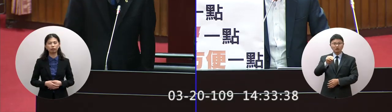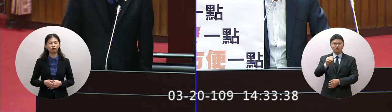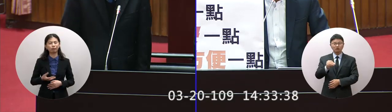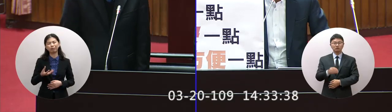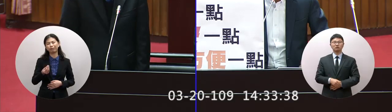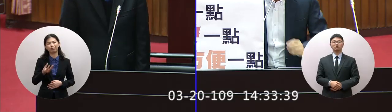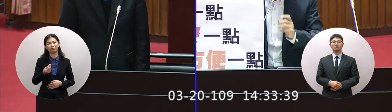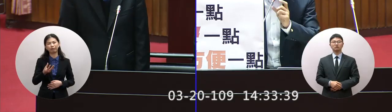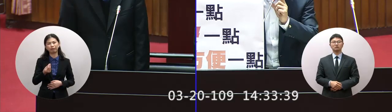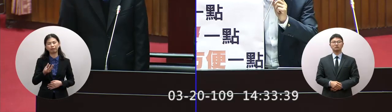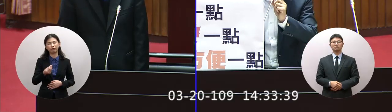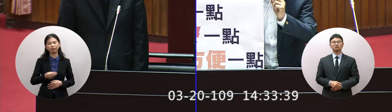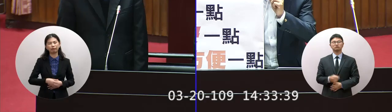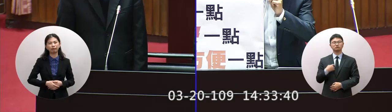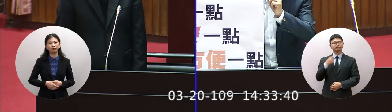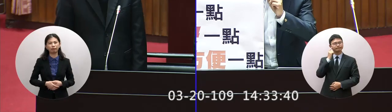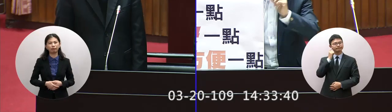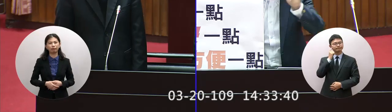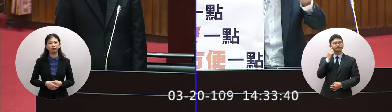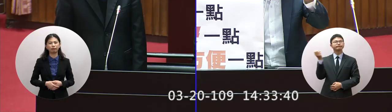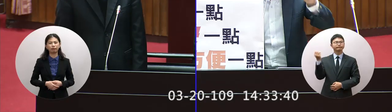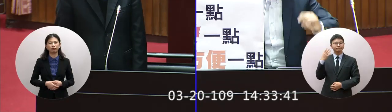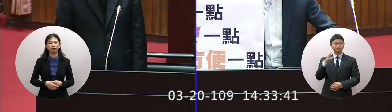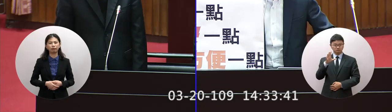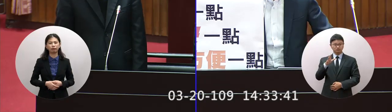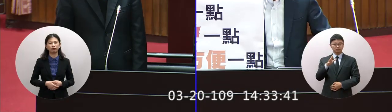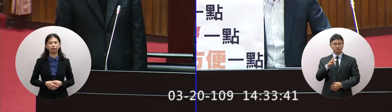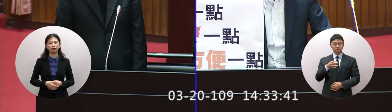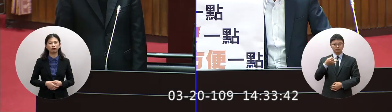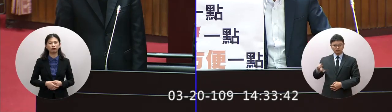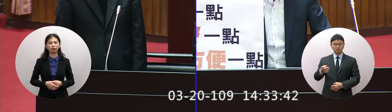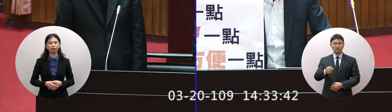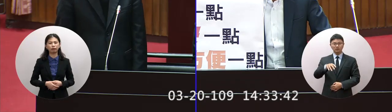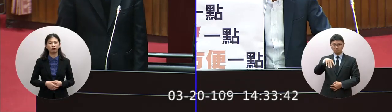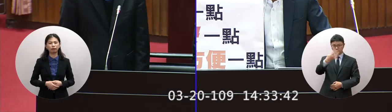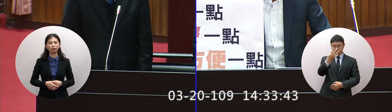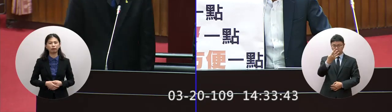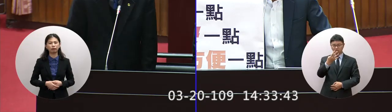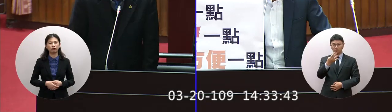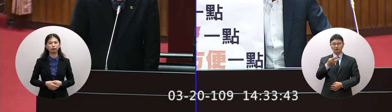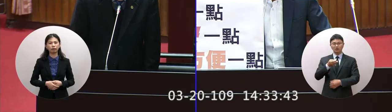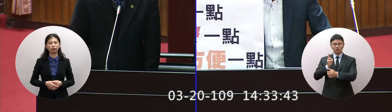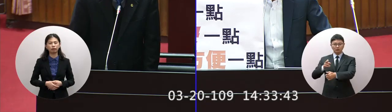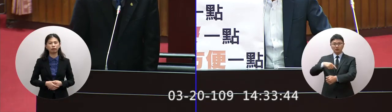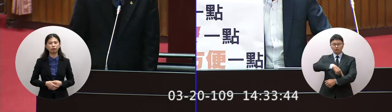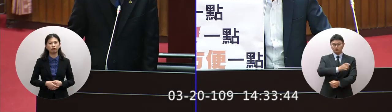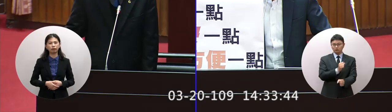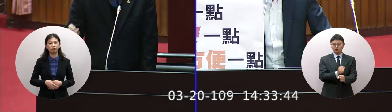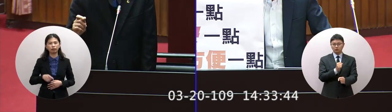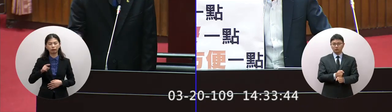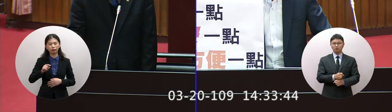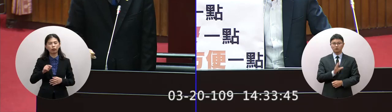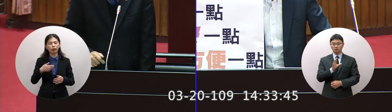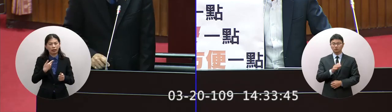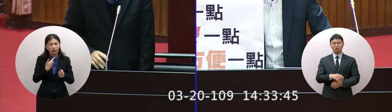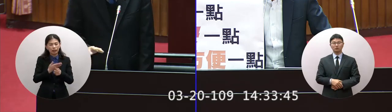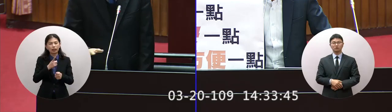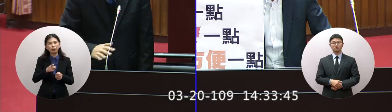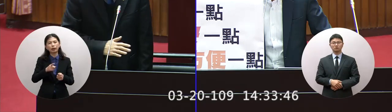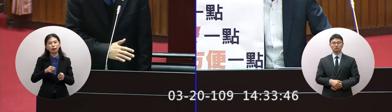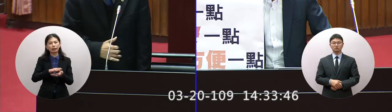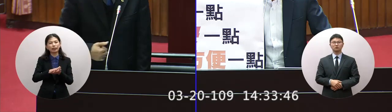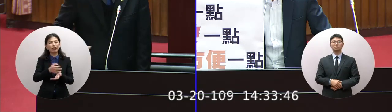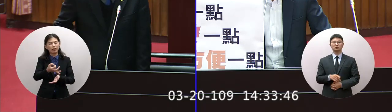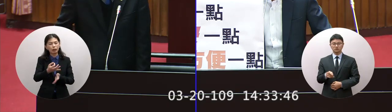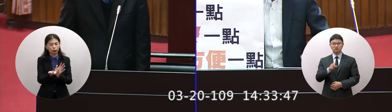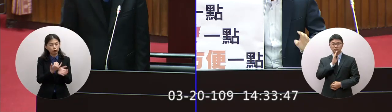都没有。 好，那我想请教一下，我听到有一个领400块的出差费，有没有这件事情？ 他们有编给他们散杂费，这个 散